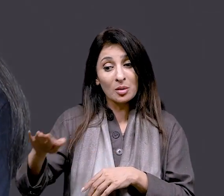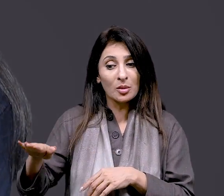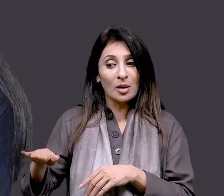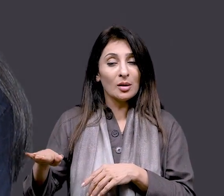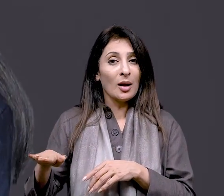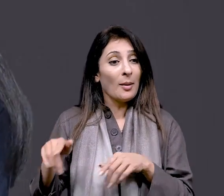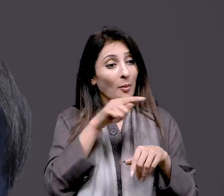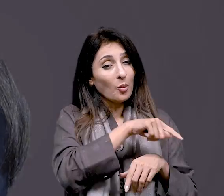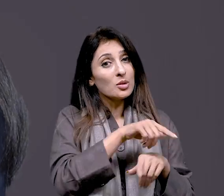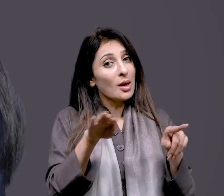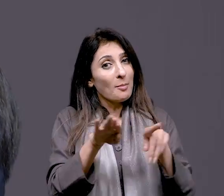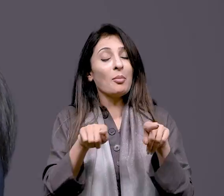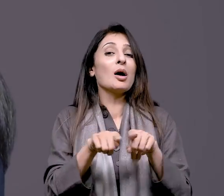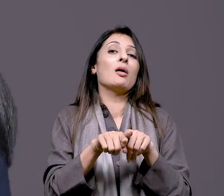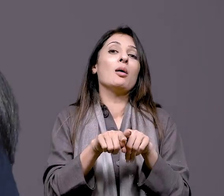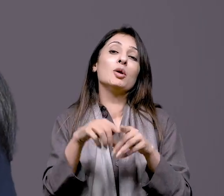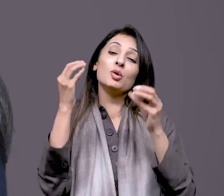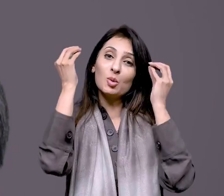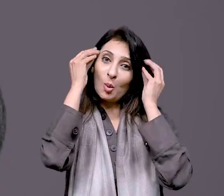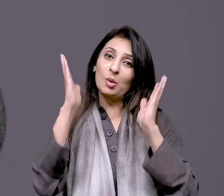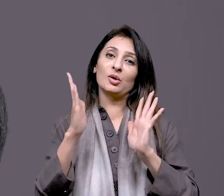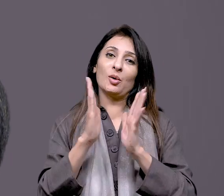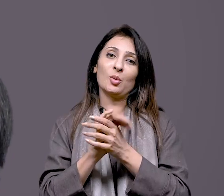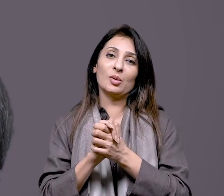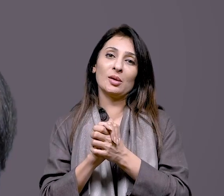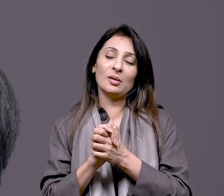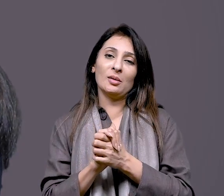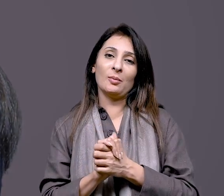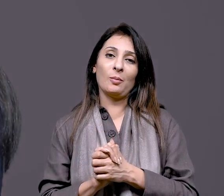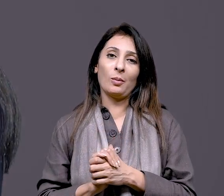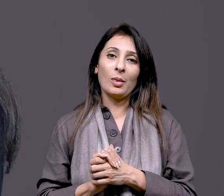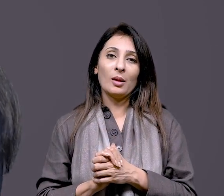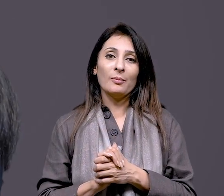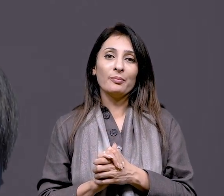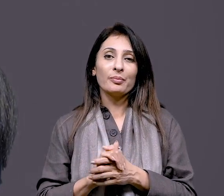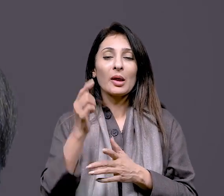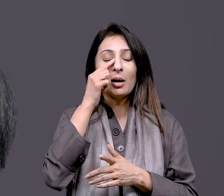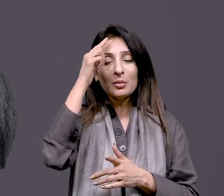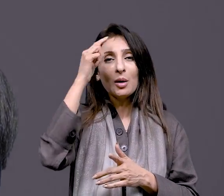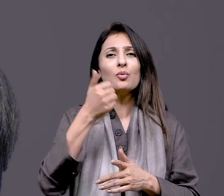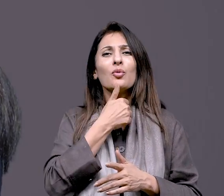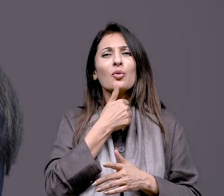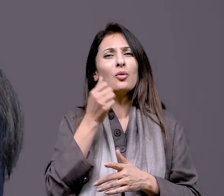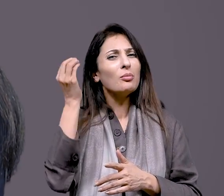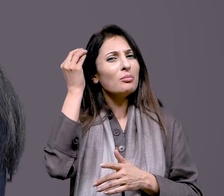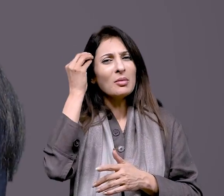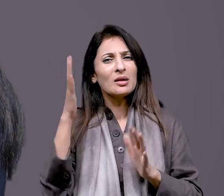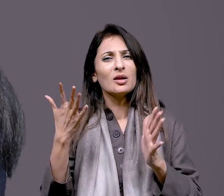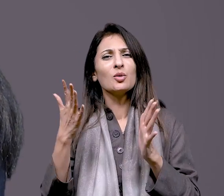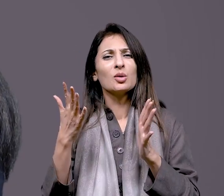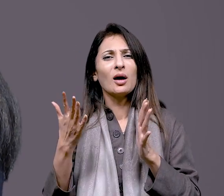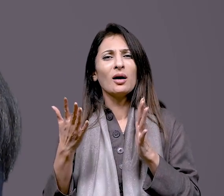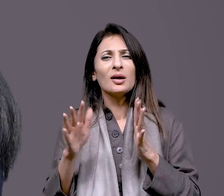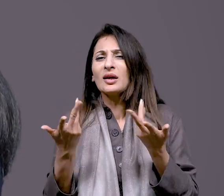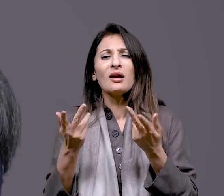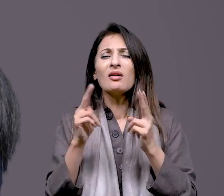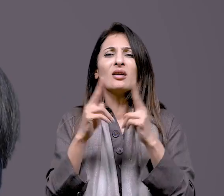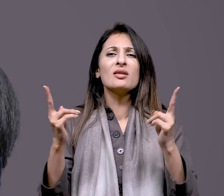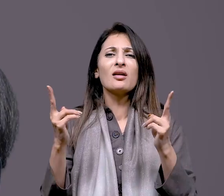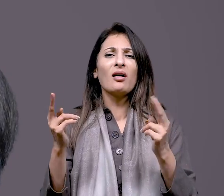This is a difficult thing for parents to understand because parents खुद भी उसी process से गुजरे होते हैं, and parents खुद